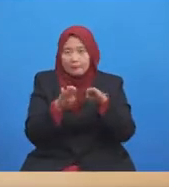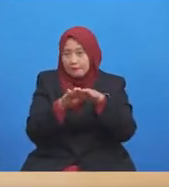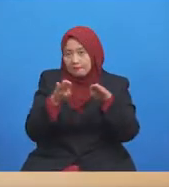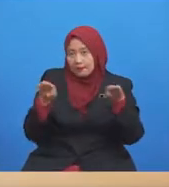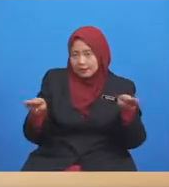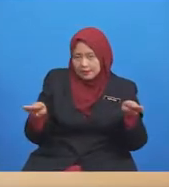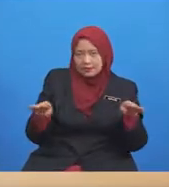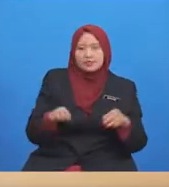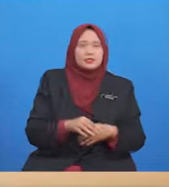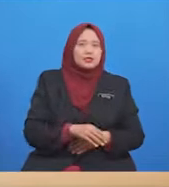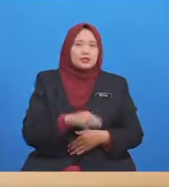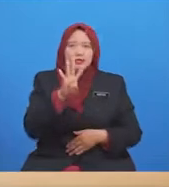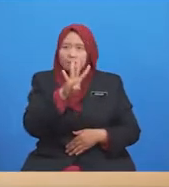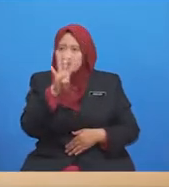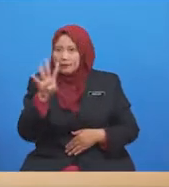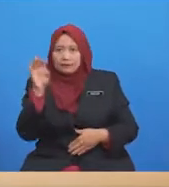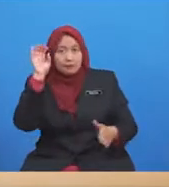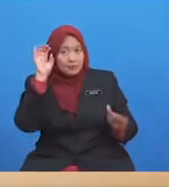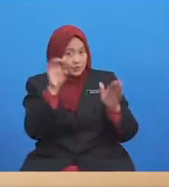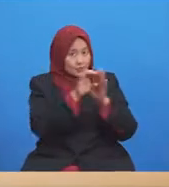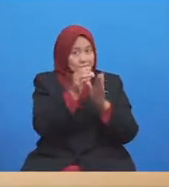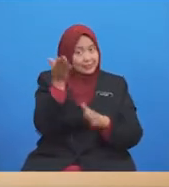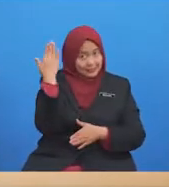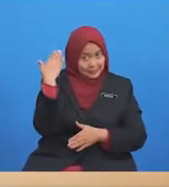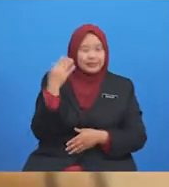bagi keempat-empat contoh tadi, bukan?